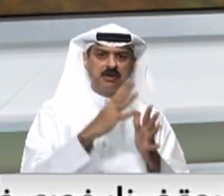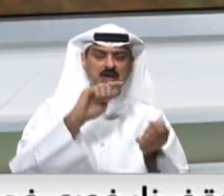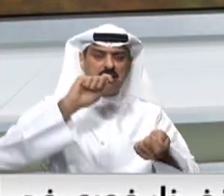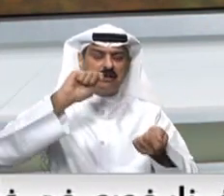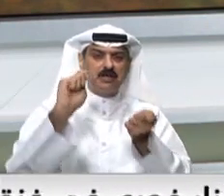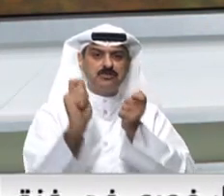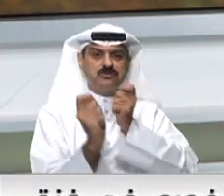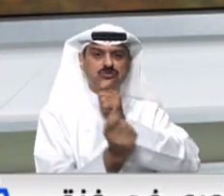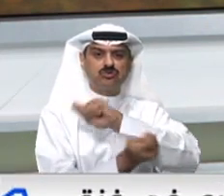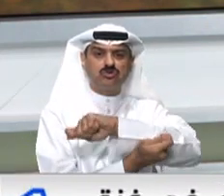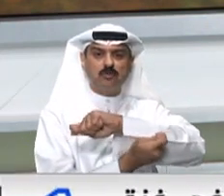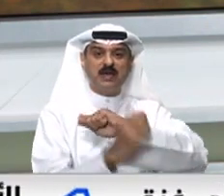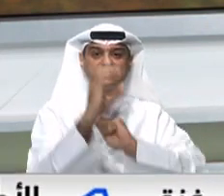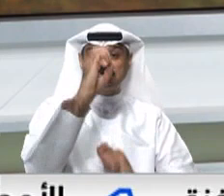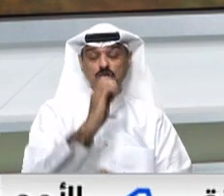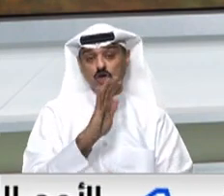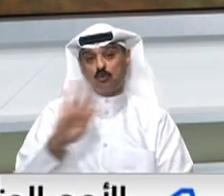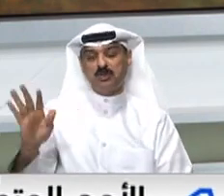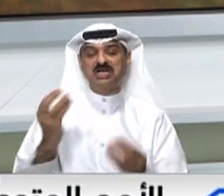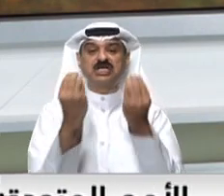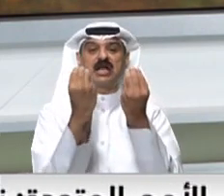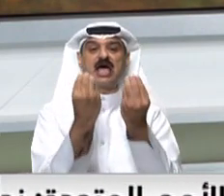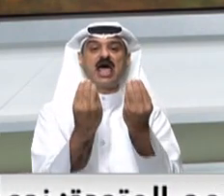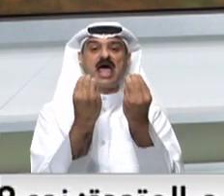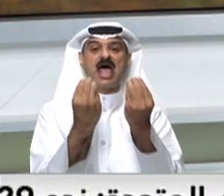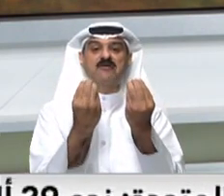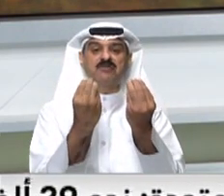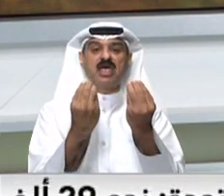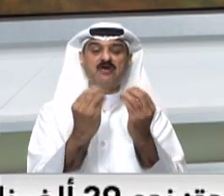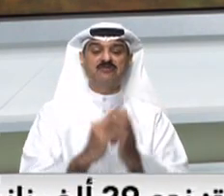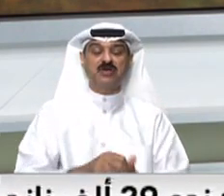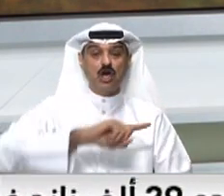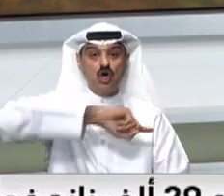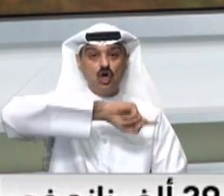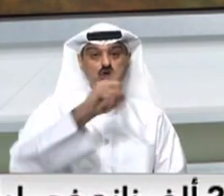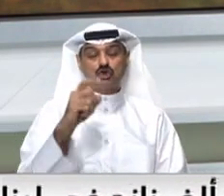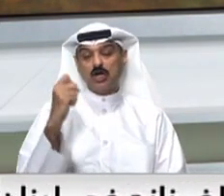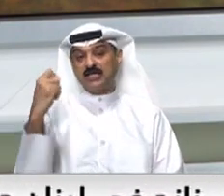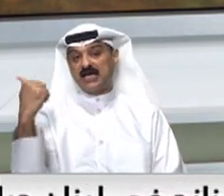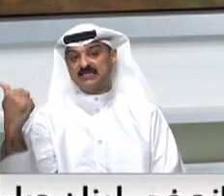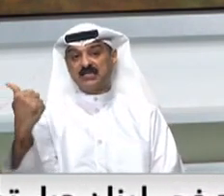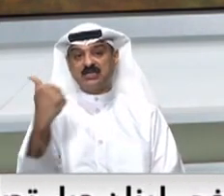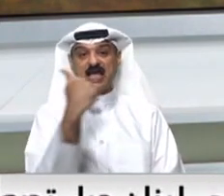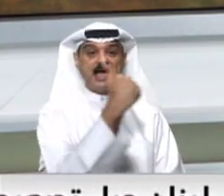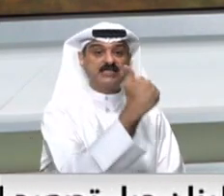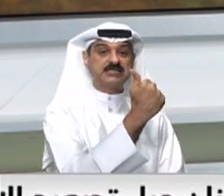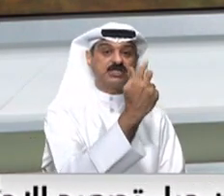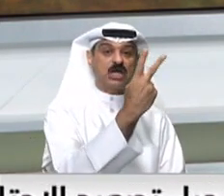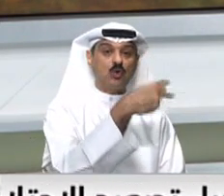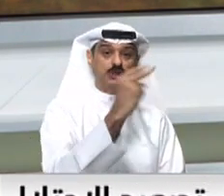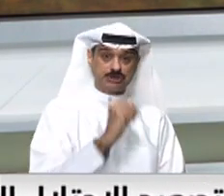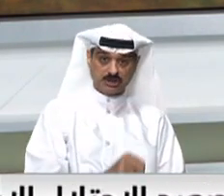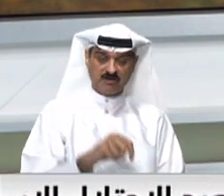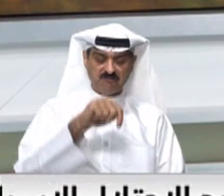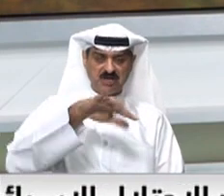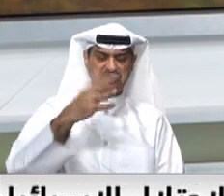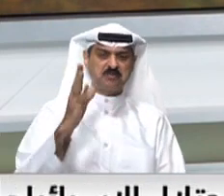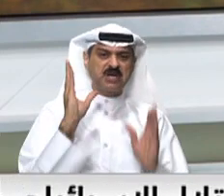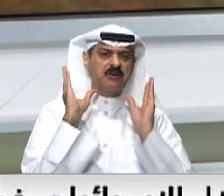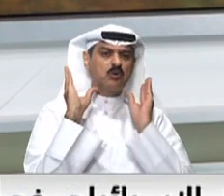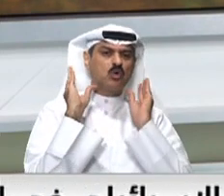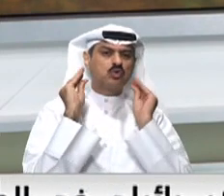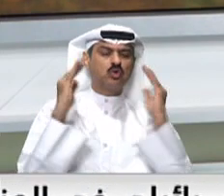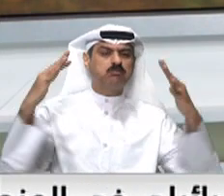جنوبية شرقية راح تكون خفيفة إلى معتدلة السرعة 6 إلى 26 كيلومتر في الساعة، وأجواء قد تميل إلى أنها